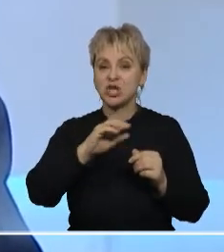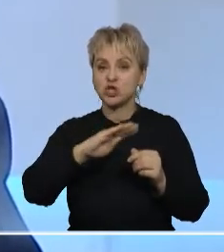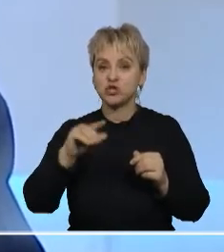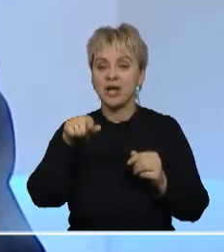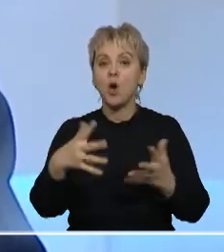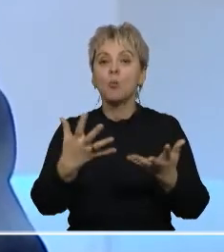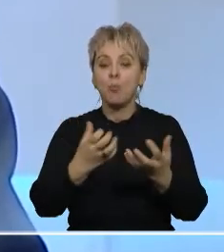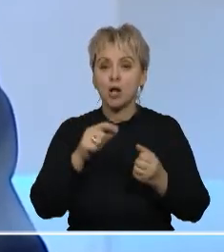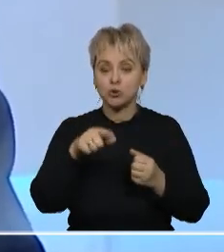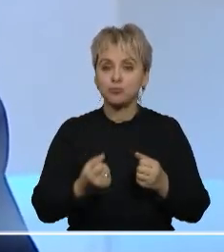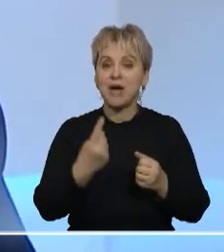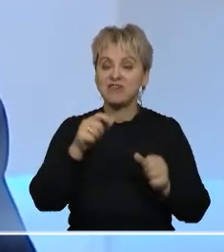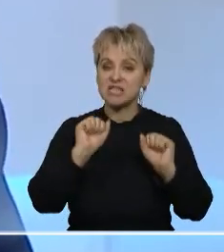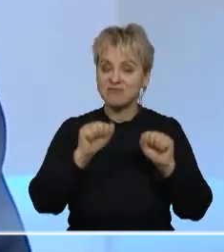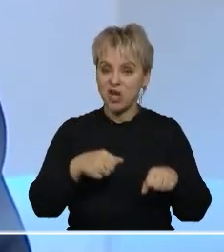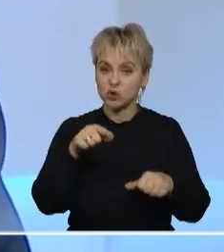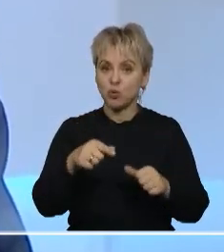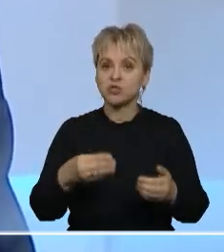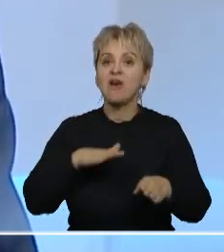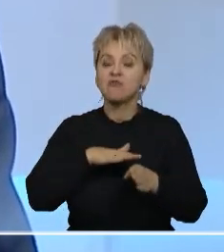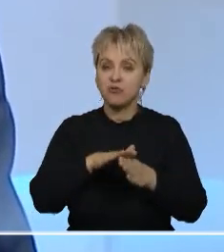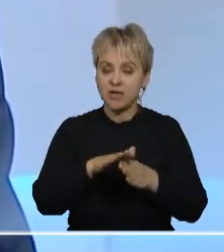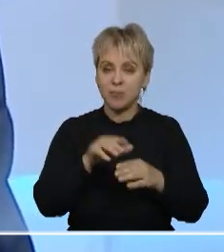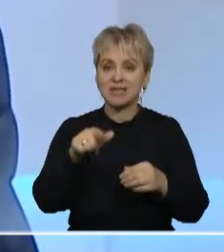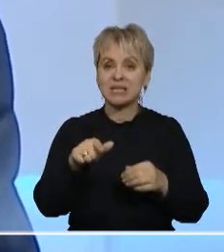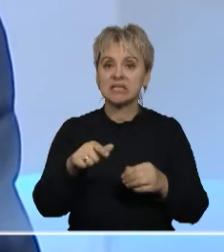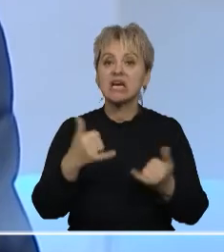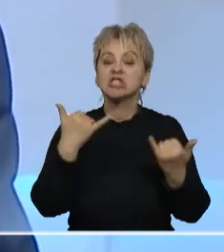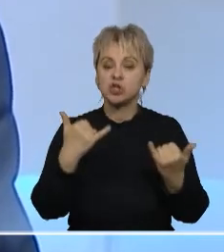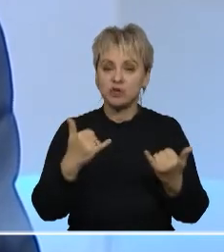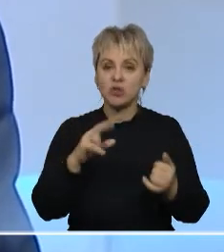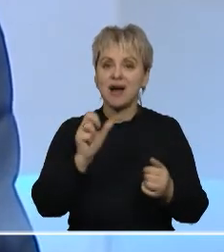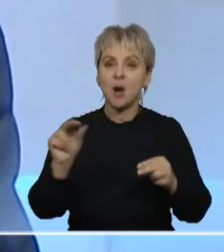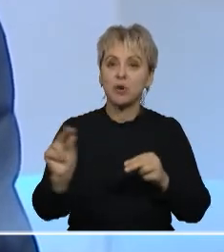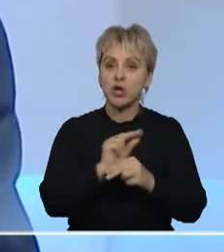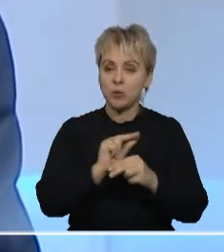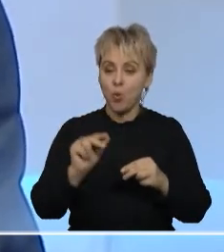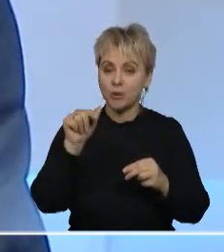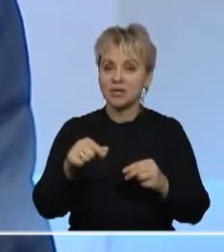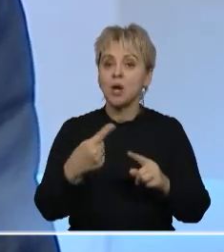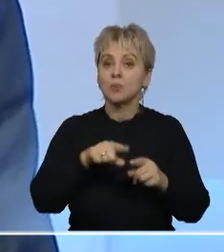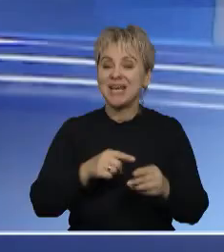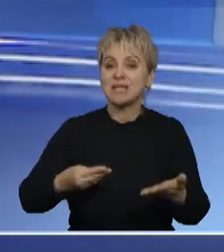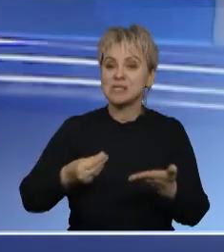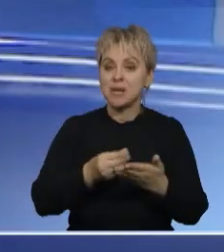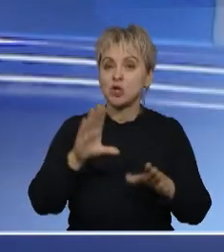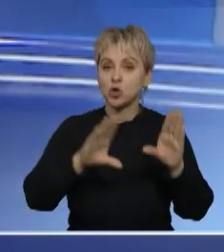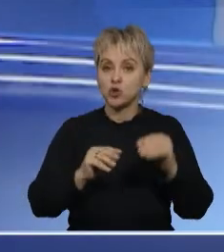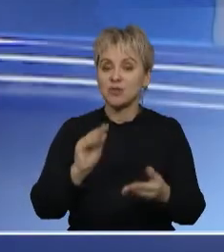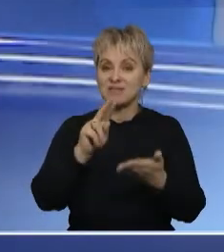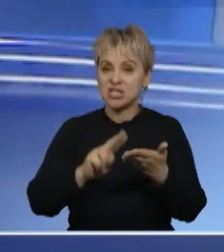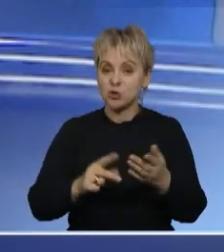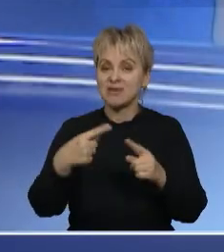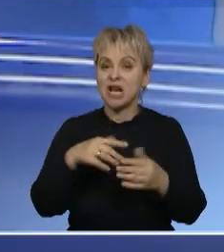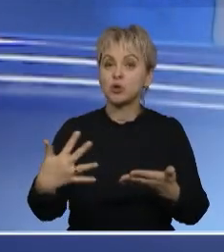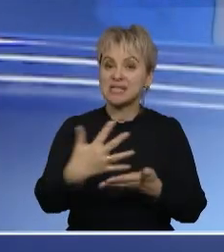жилья появилась возможность выполнить сегодня капитальные ремонты, при этом оплатить за счет взносов, которые